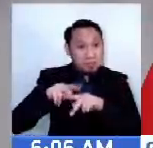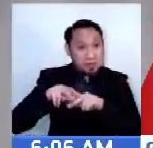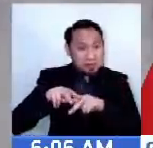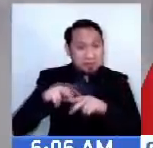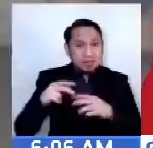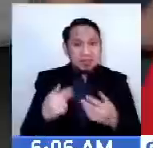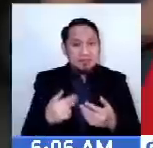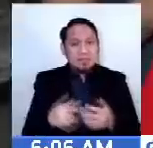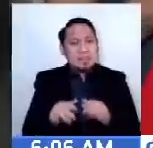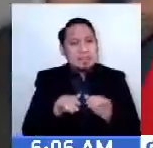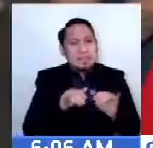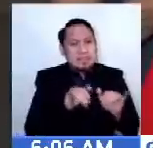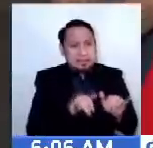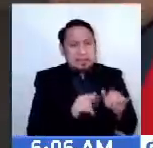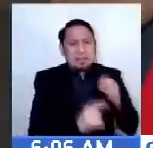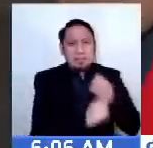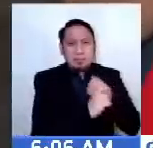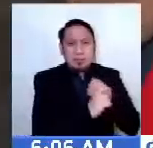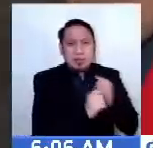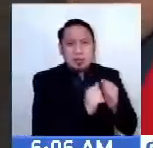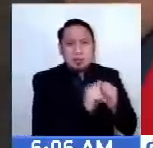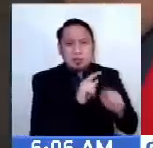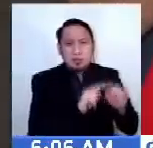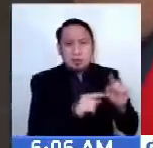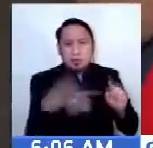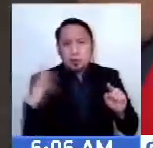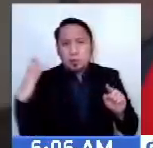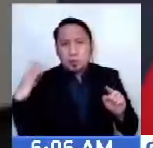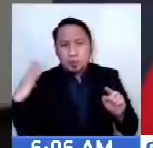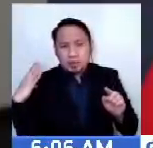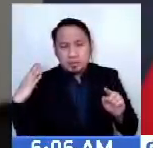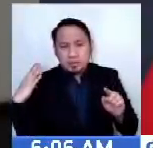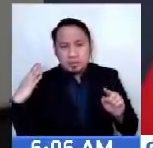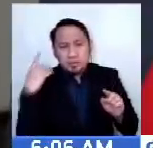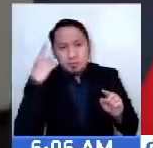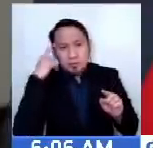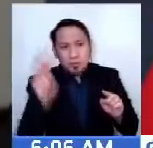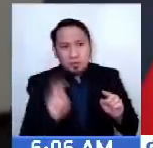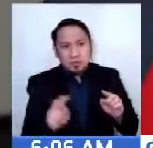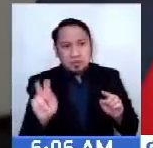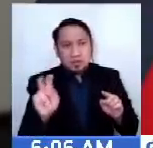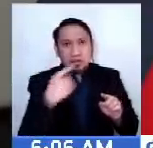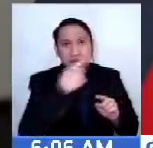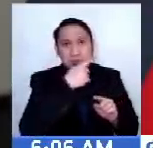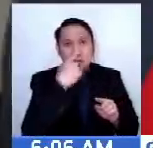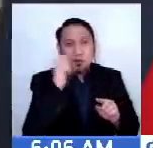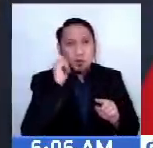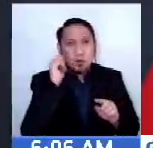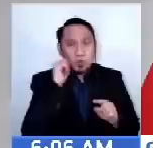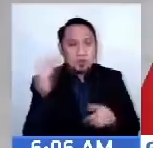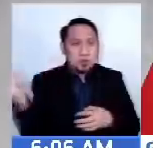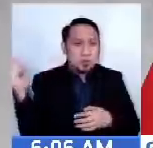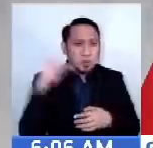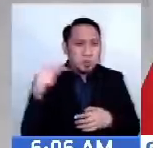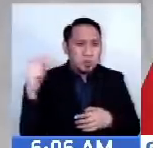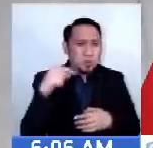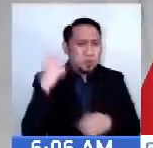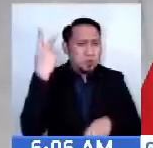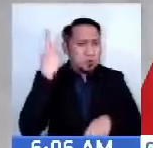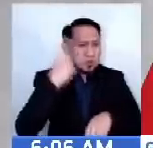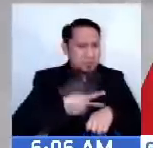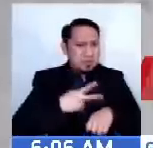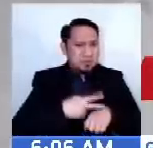ng oras ng biyahe. Mahirap daw ito para sa kanya lalo't isa hanggang dalawang beses siya nagtutungo sa Metro Manila kada linggo.